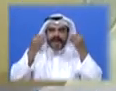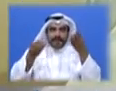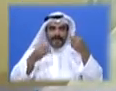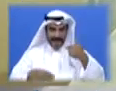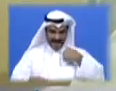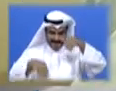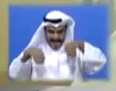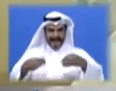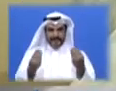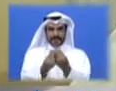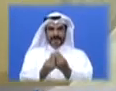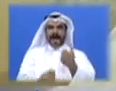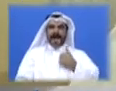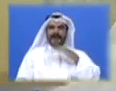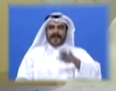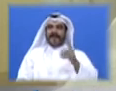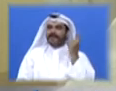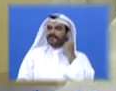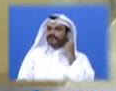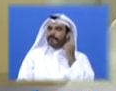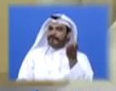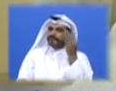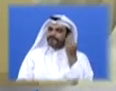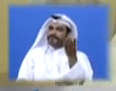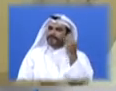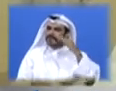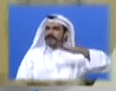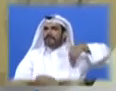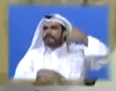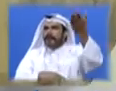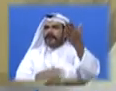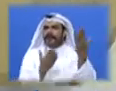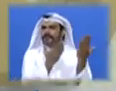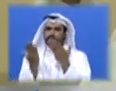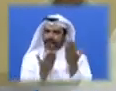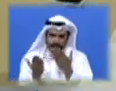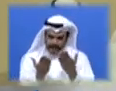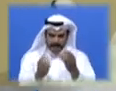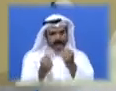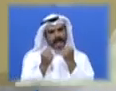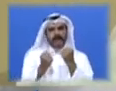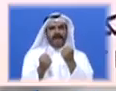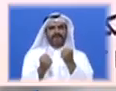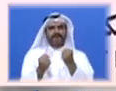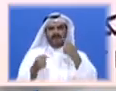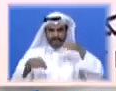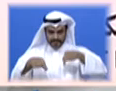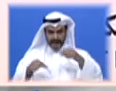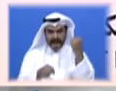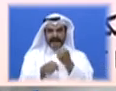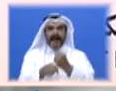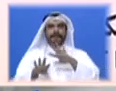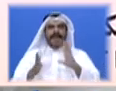قاعد بينهم اليوم واسمع يعني ناس تسولف عن تجربه الغربه، ناس تسولف عن تحديات في العمل.